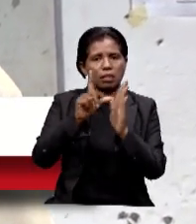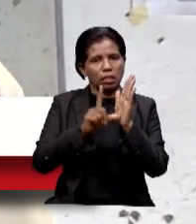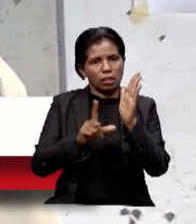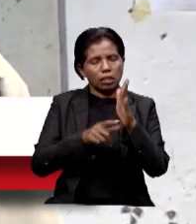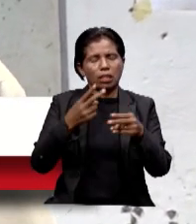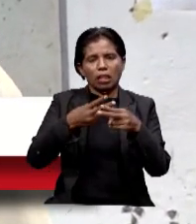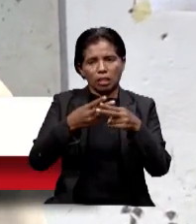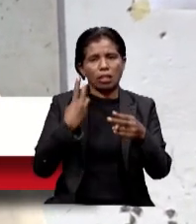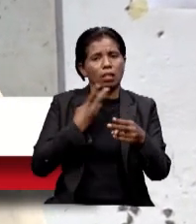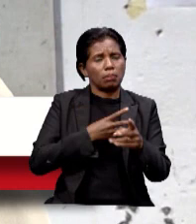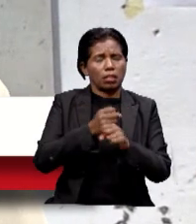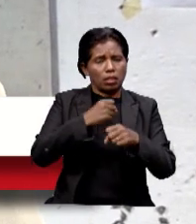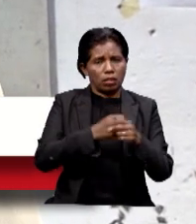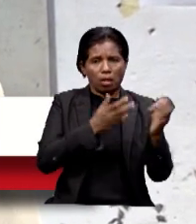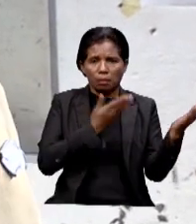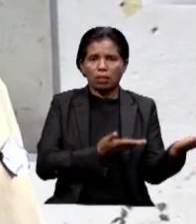ami hatama bazia ba ida be